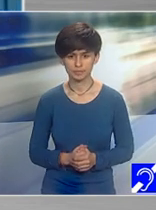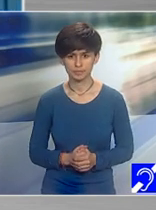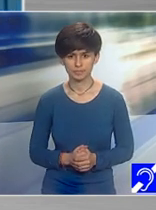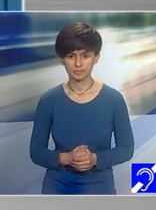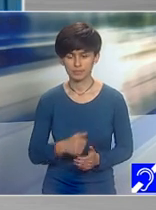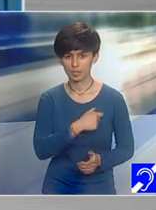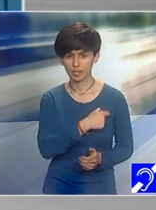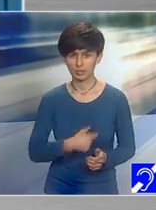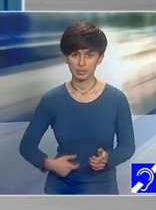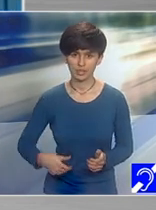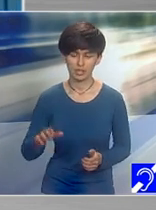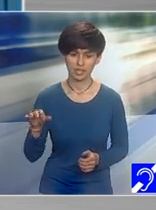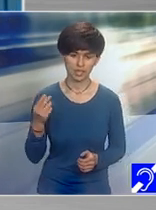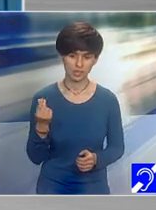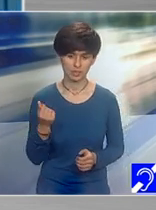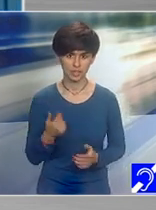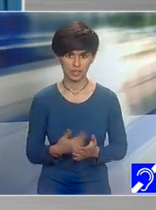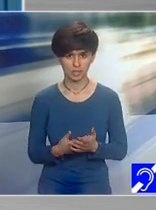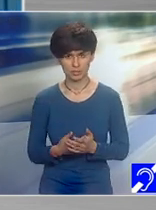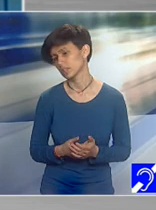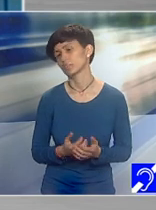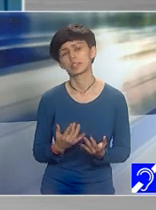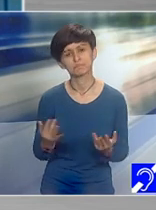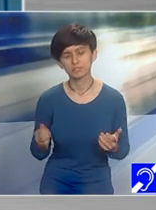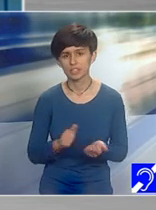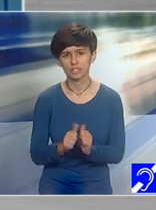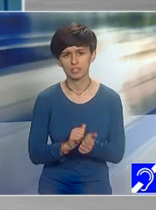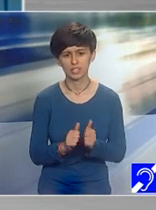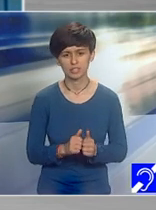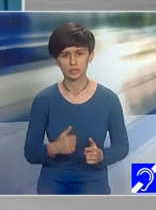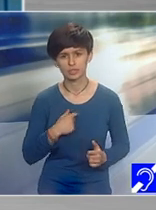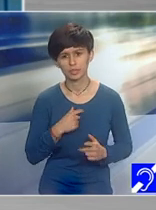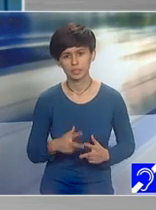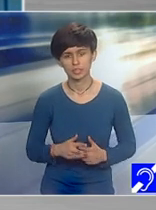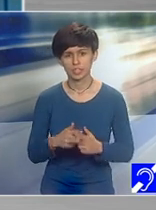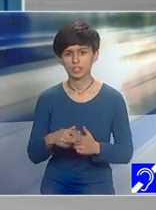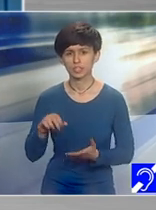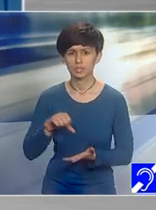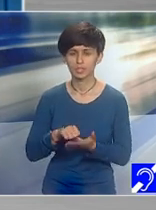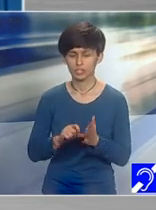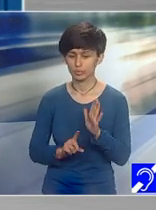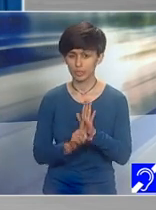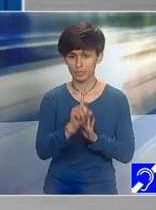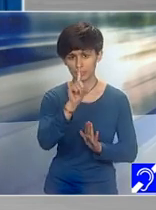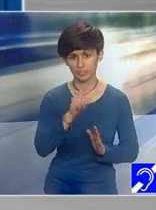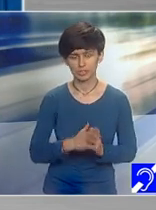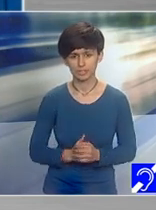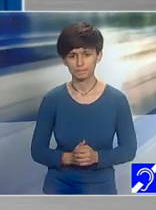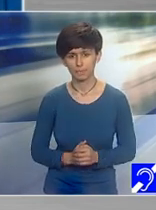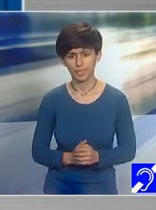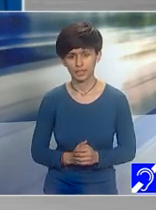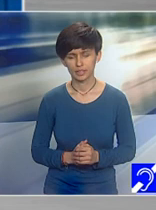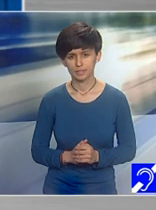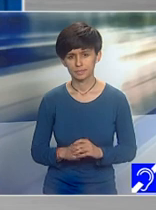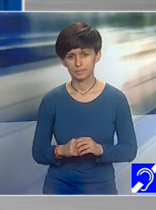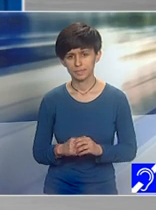bani, încât în 2-3 sporturi unde suntem foarte buni să putem să ajutăm și să creăm acele centre de performanță. La Cluj activează